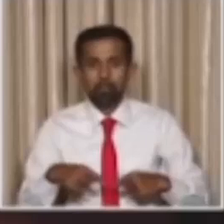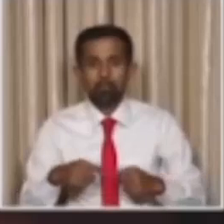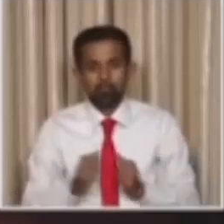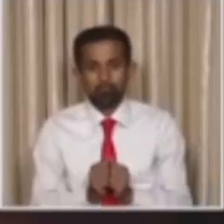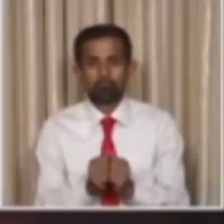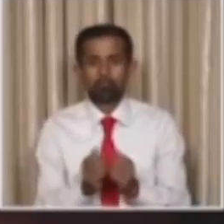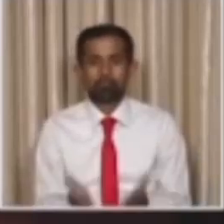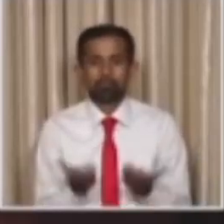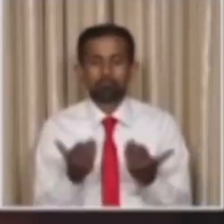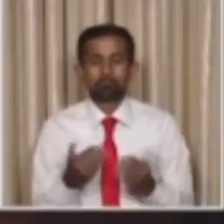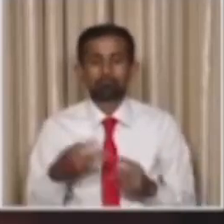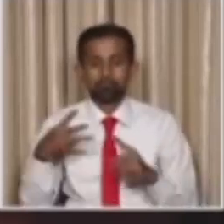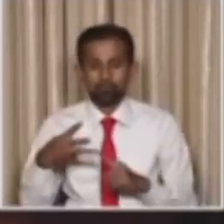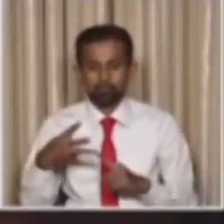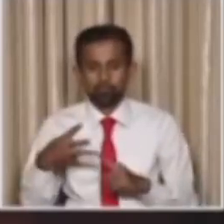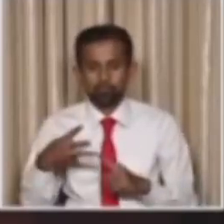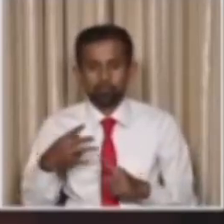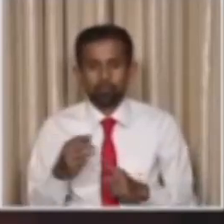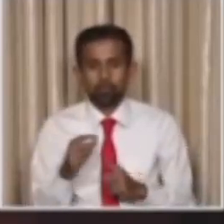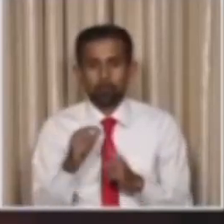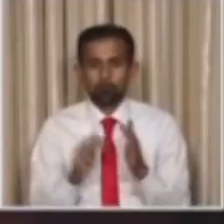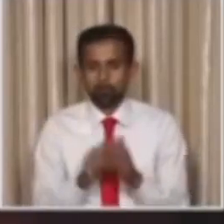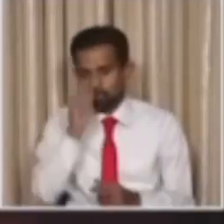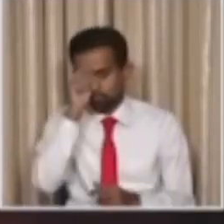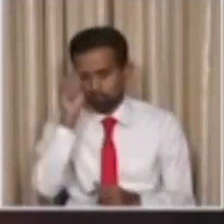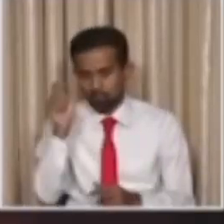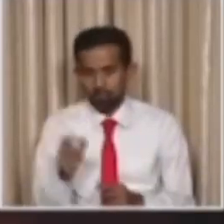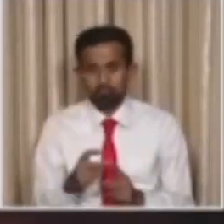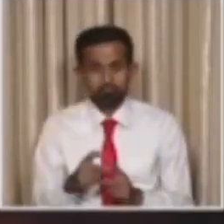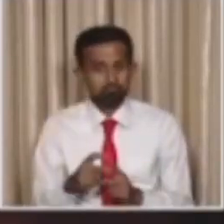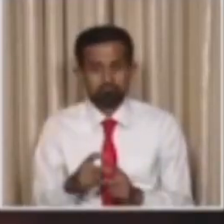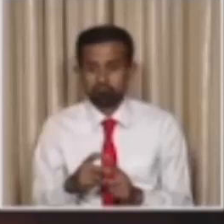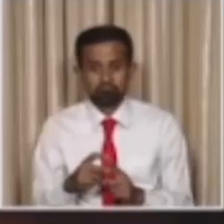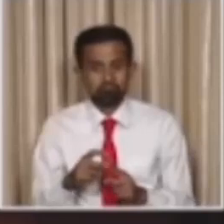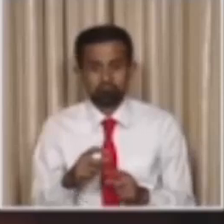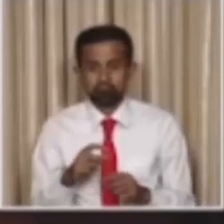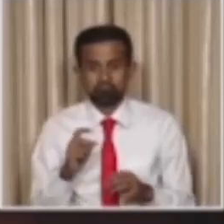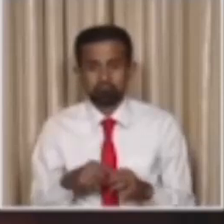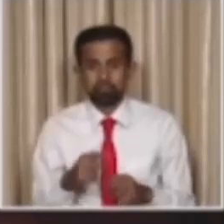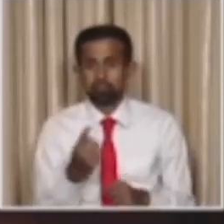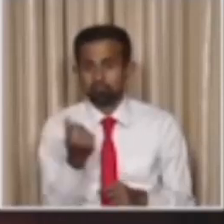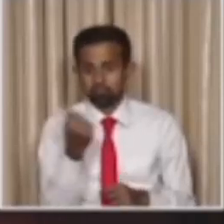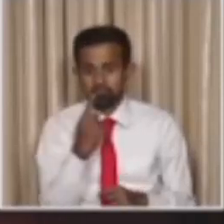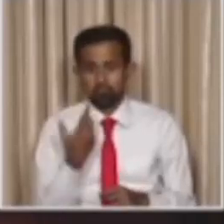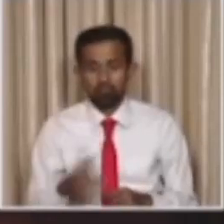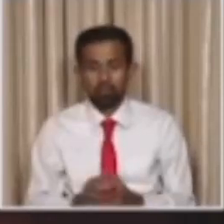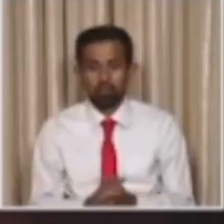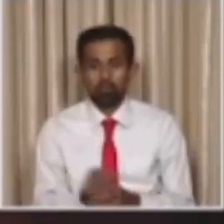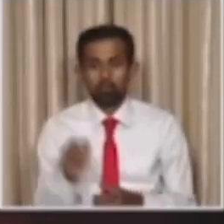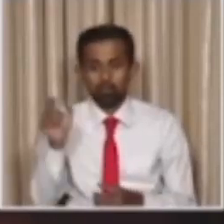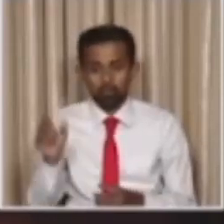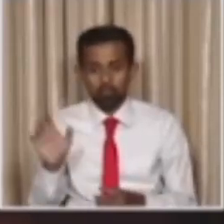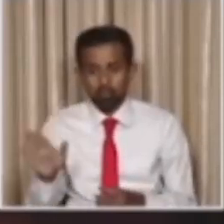කරමු තුන්වෙනි කාරණාව ගරු අගමැතිතුමා බොහෝම බරපතල ප්‍රකාශයක් කරා ඒ තමයි